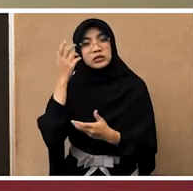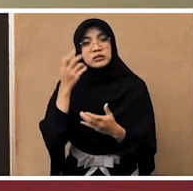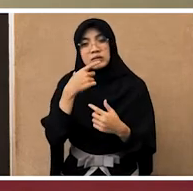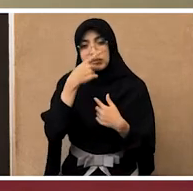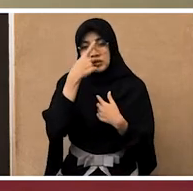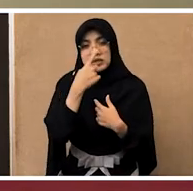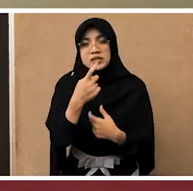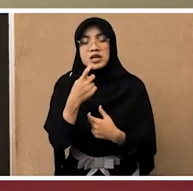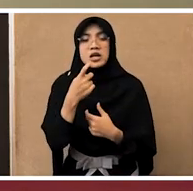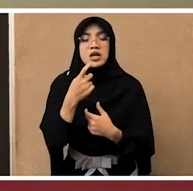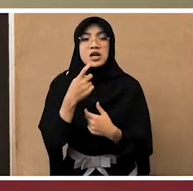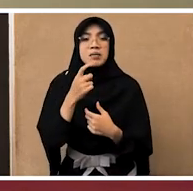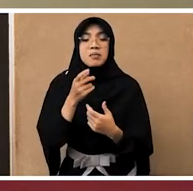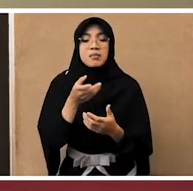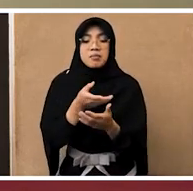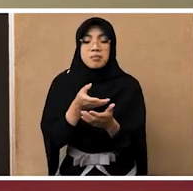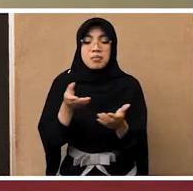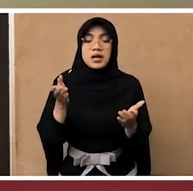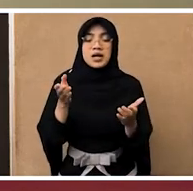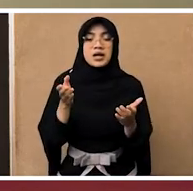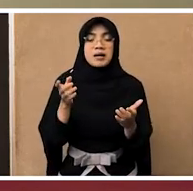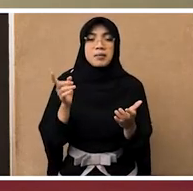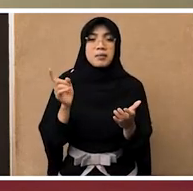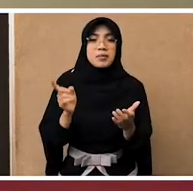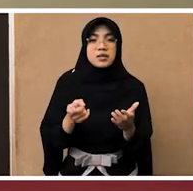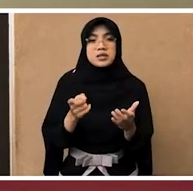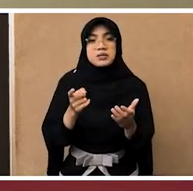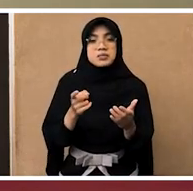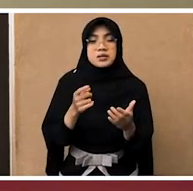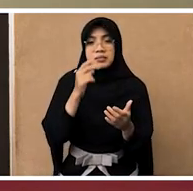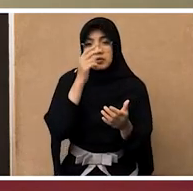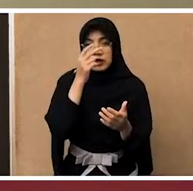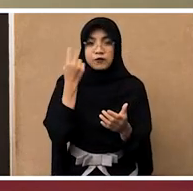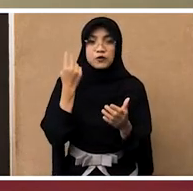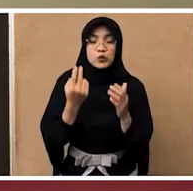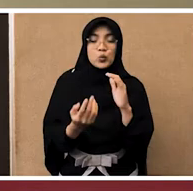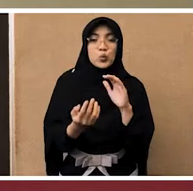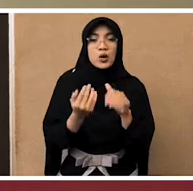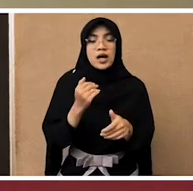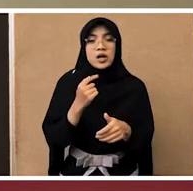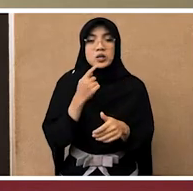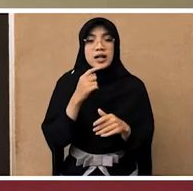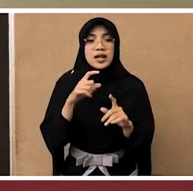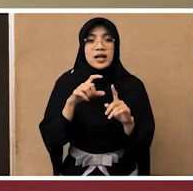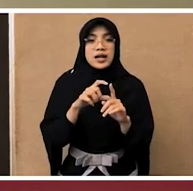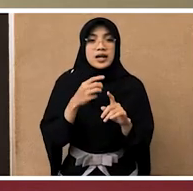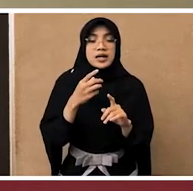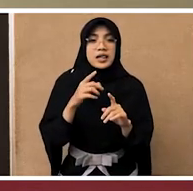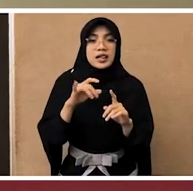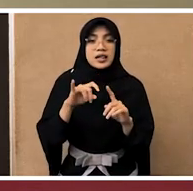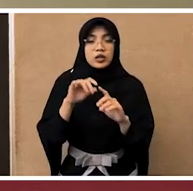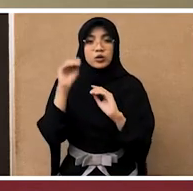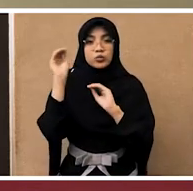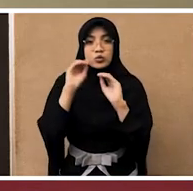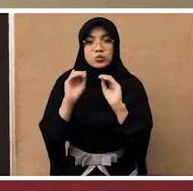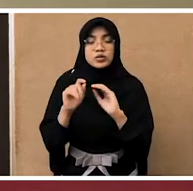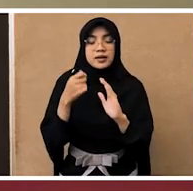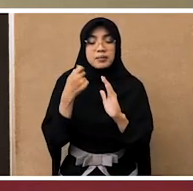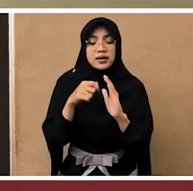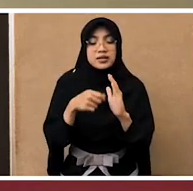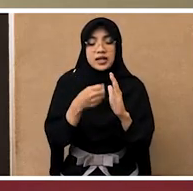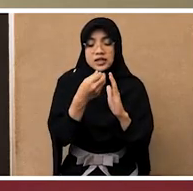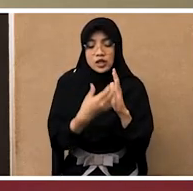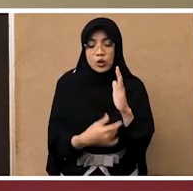yakin mereka akan mereview kembali soal-soal rumusan pasal tersebut